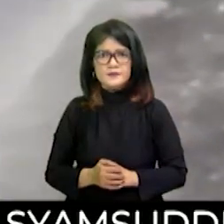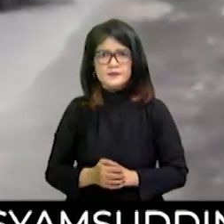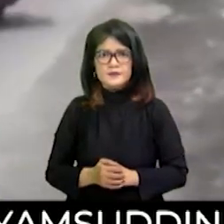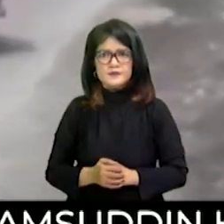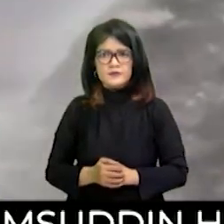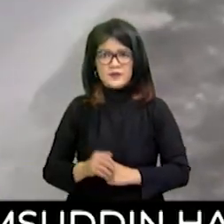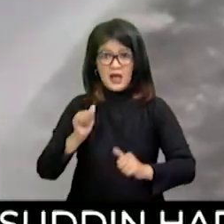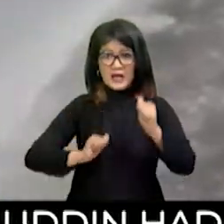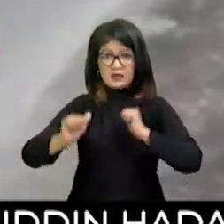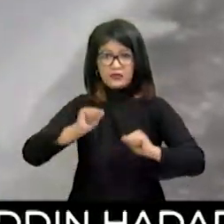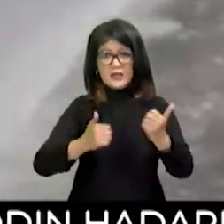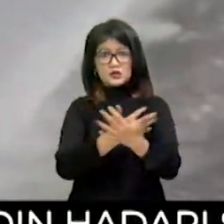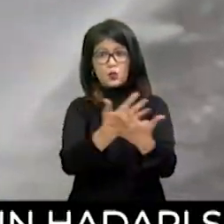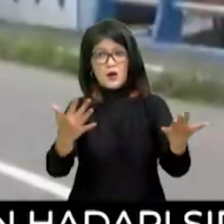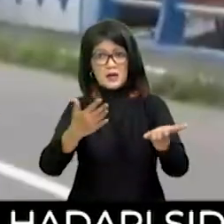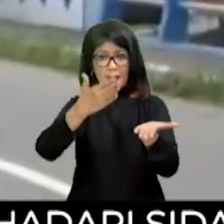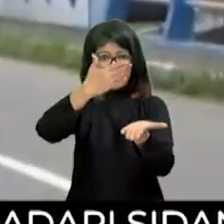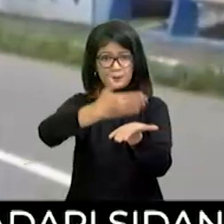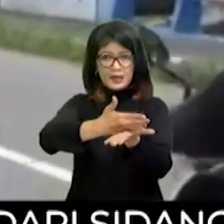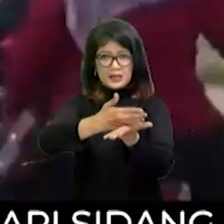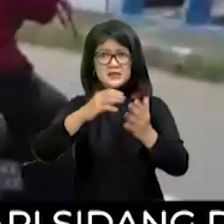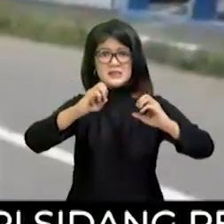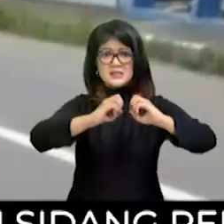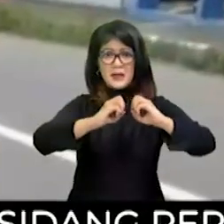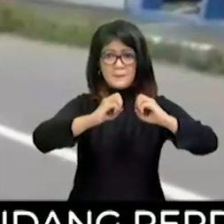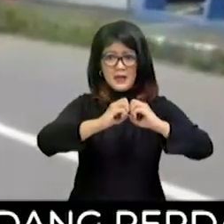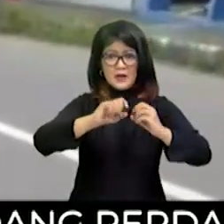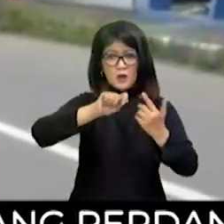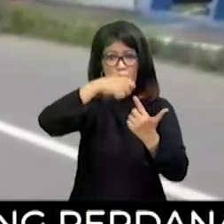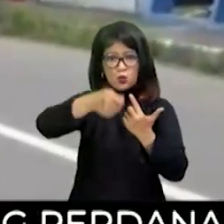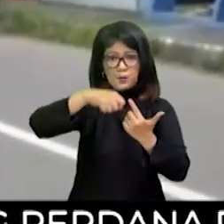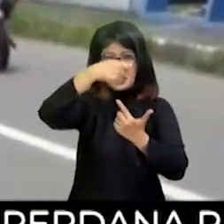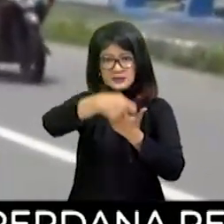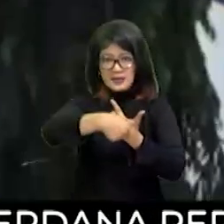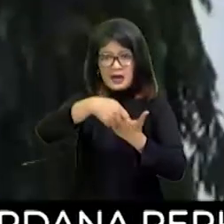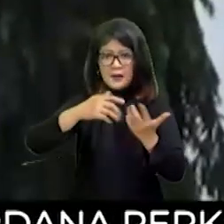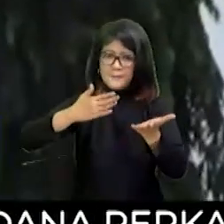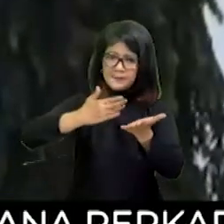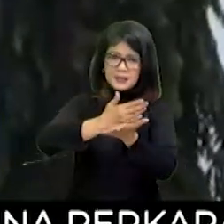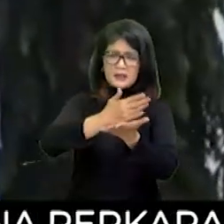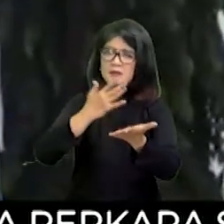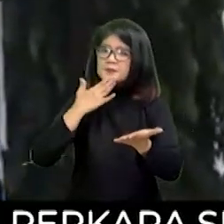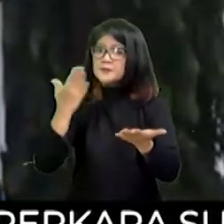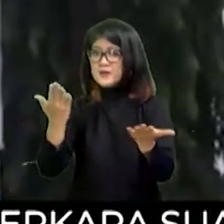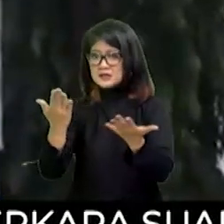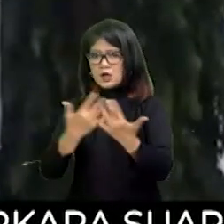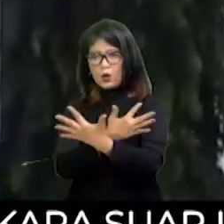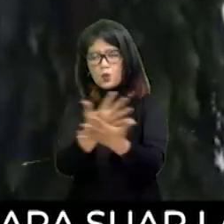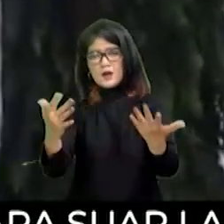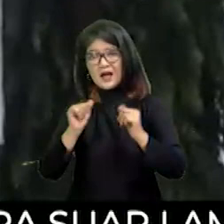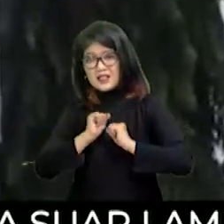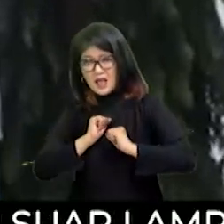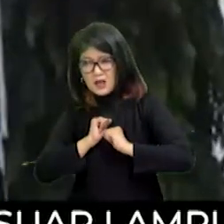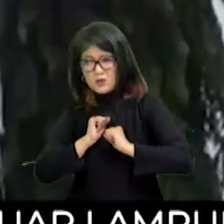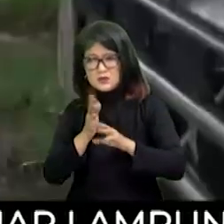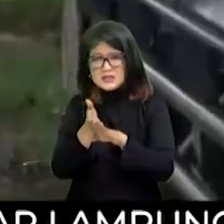Aktivitas warga di kawasan perbatasan Jember Lumajang, Kecamatan Jombang, Jawa Timur nampak normal. Tidak ada kekhawatiran yang sebelumnya sempat menyelimuti